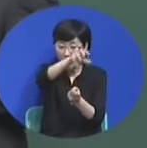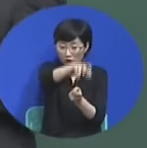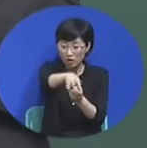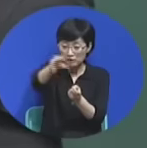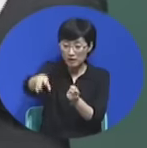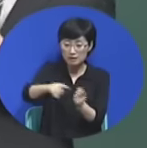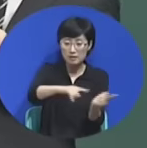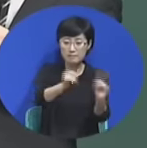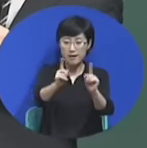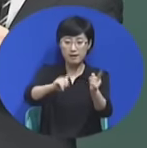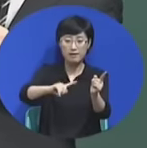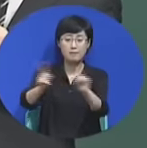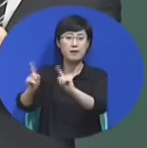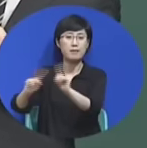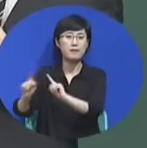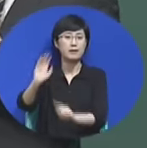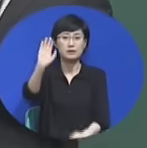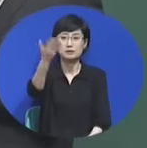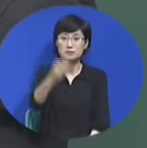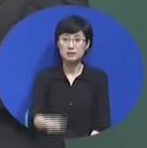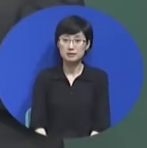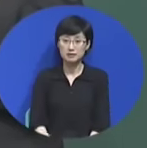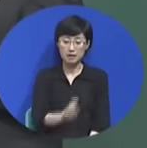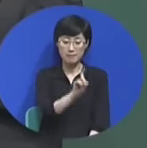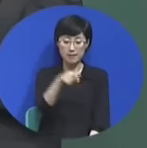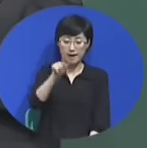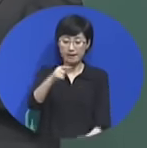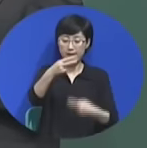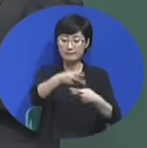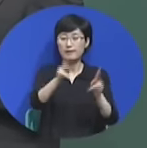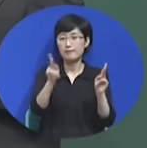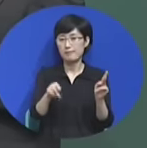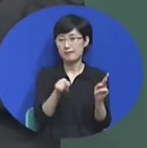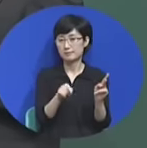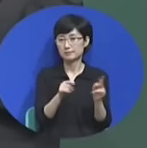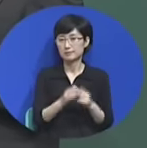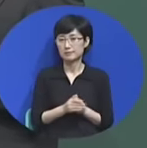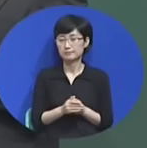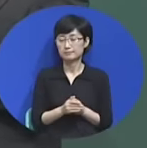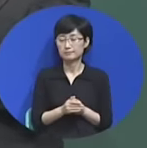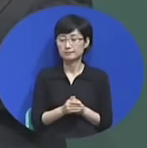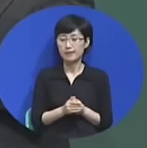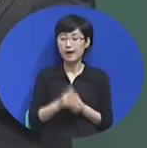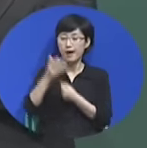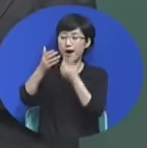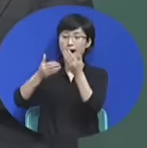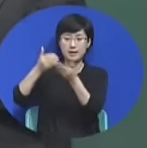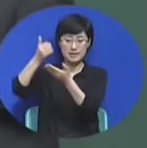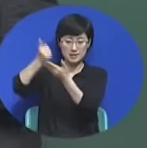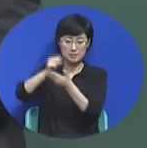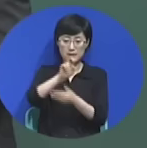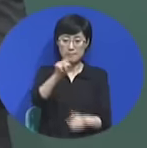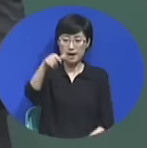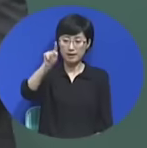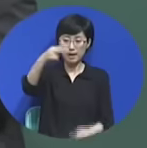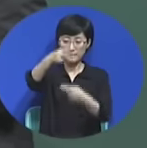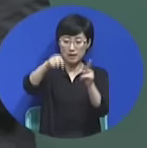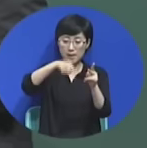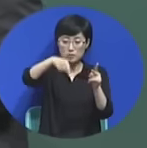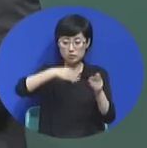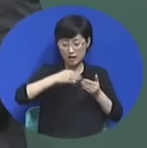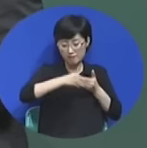시작하는. 在那之后现场活过来. 여기 마가다라빵이에요. 这就是马可楼. 네. 하나님은요 나를 이 속으로 끌고 가시는